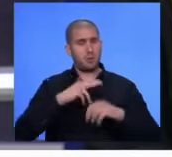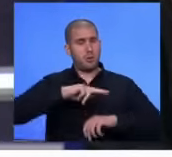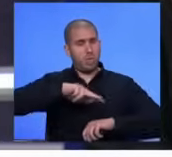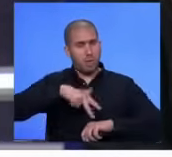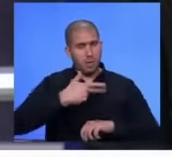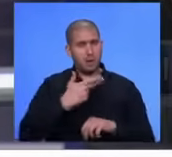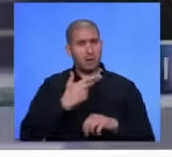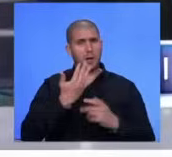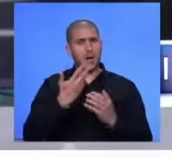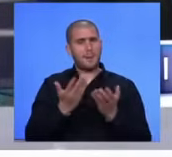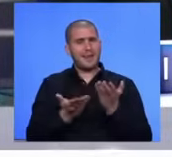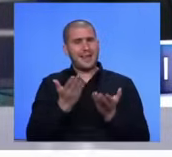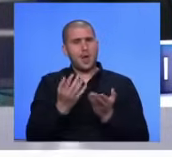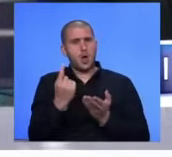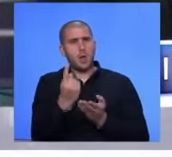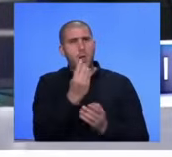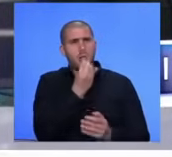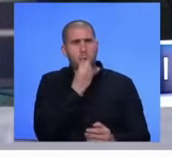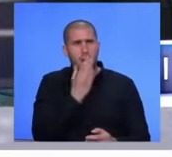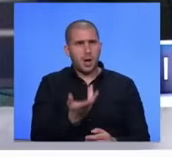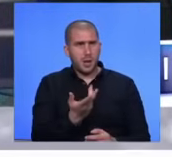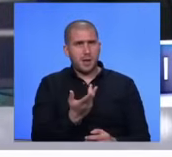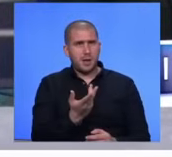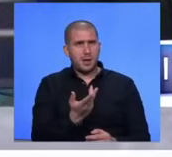בכמה קילוגרם כל אחד אוכל,